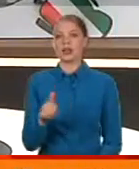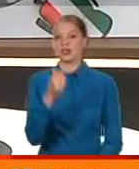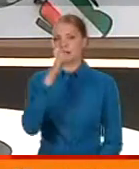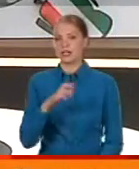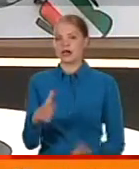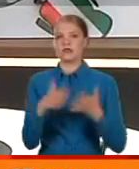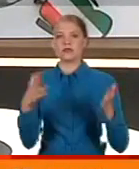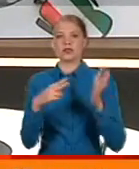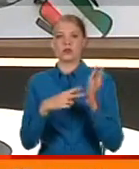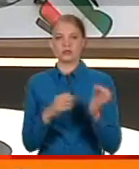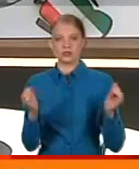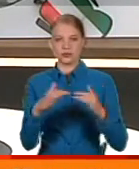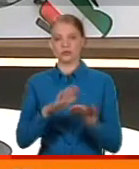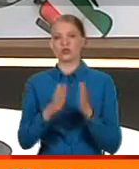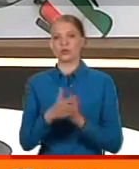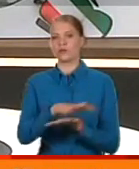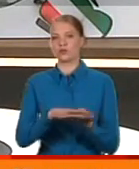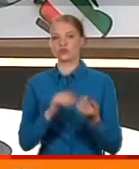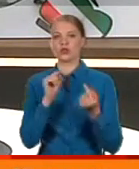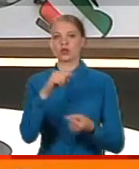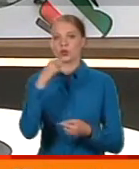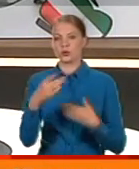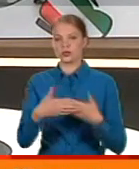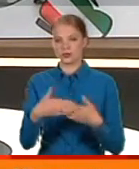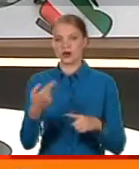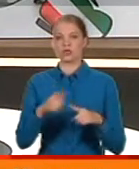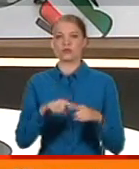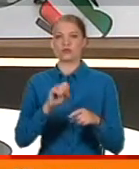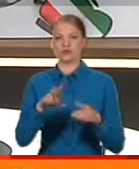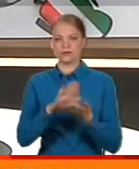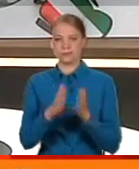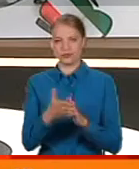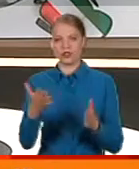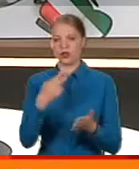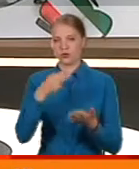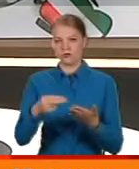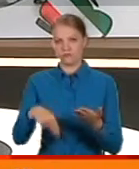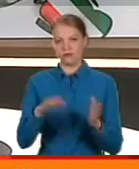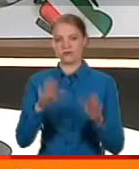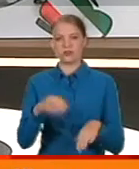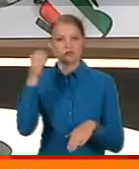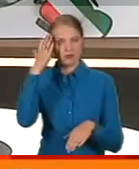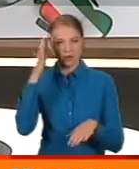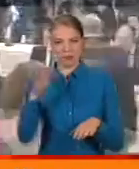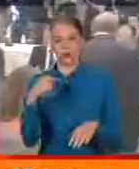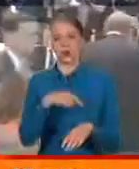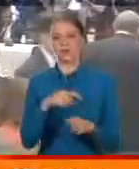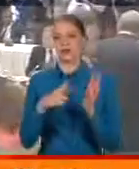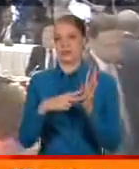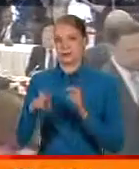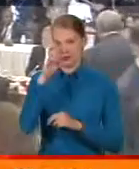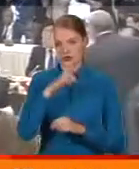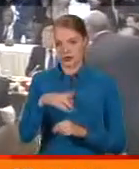Лідери країн Великої Сімки домовилися подовжити антиросійські санкції. Про це йдеться в декларації, яку ухвалили на саміті в Японії. Сімка наполягає